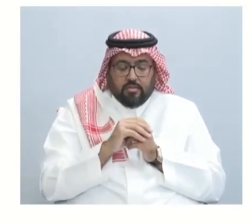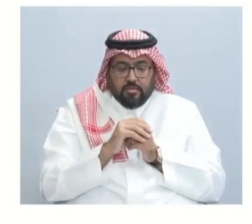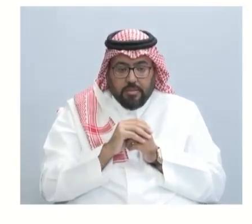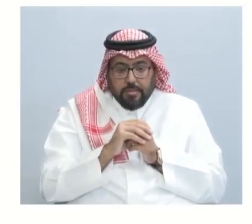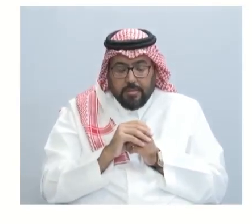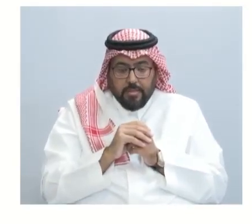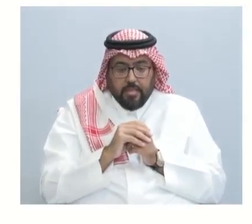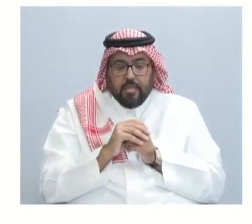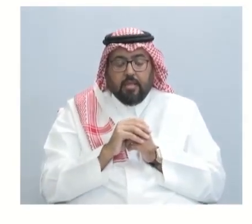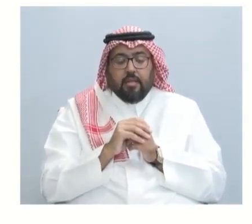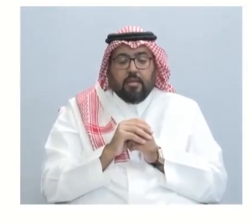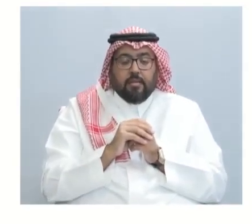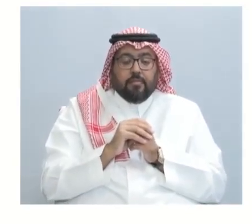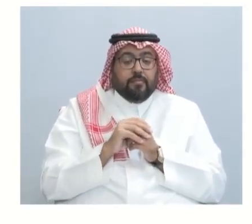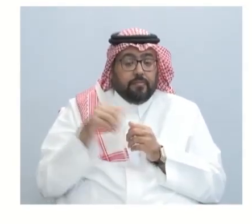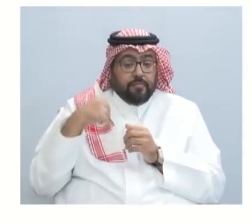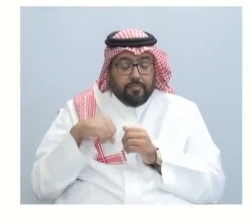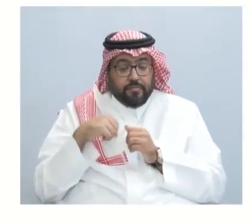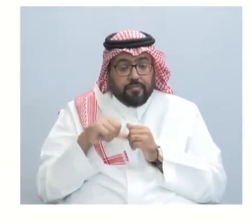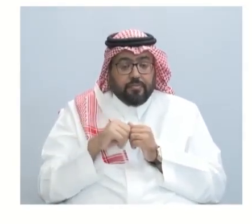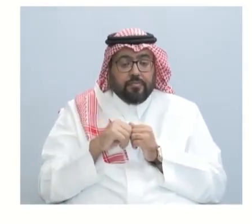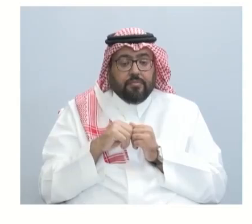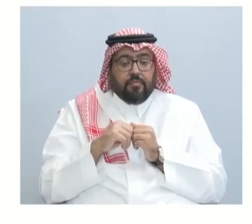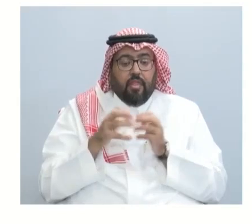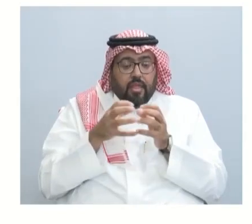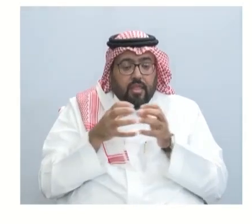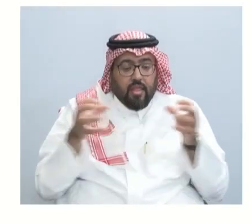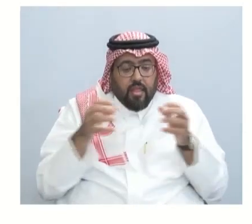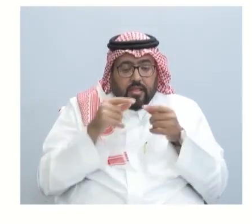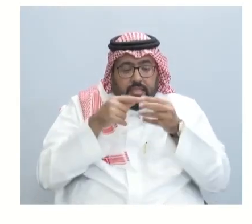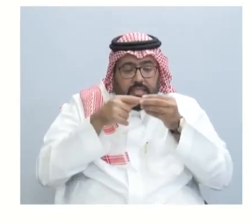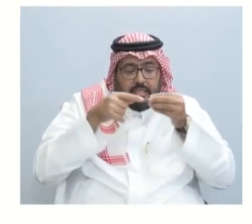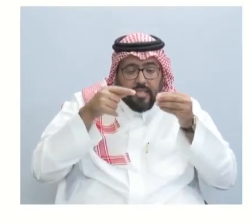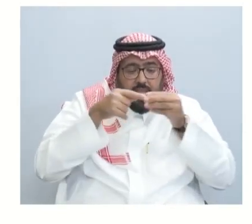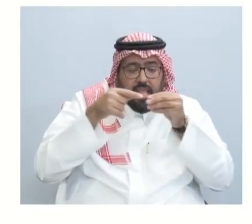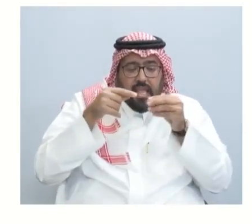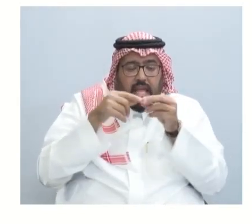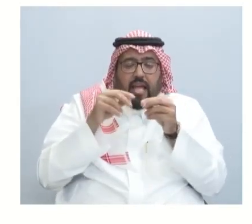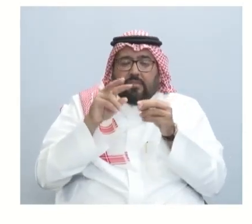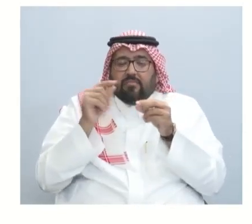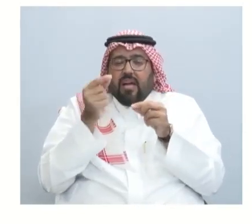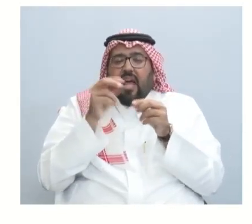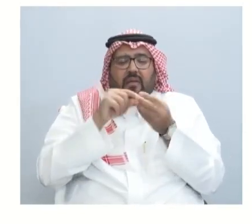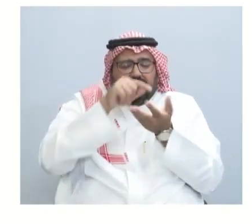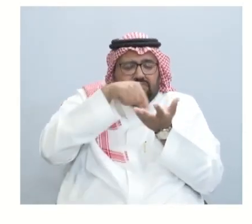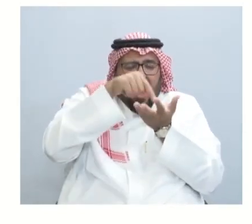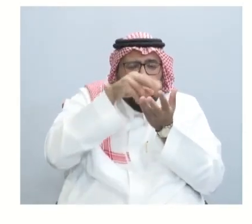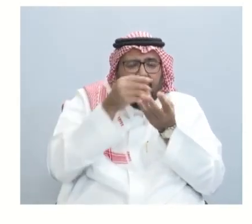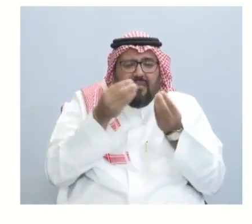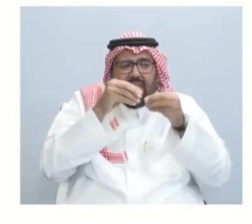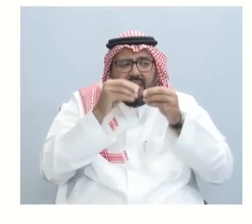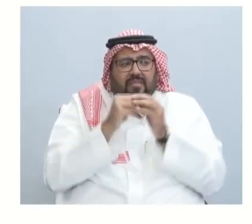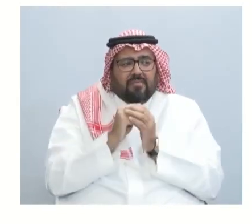المغناطيس عزيزي الطالب وعزيزه الطالبه لفصل مكونات بعض انواع المخاليط عن بعض